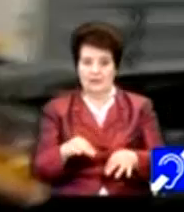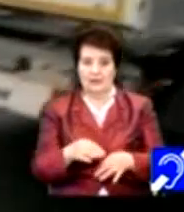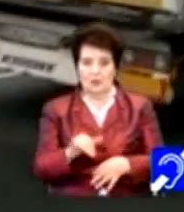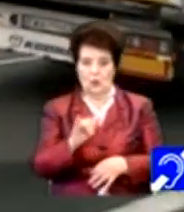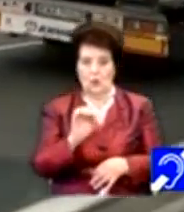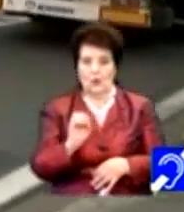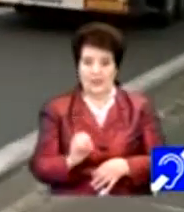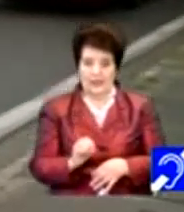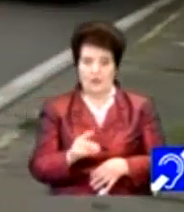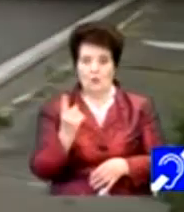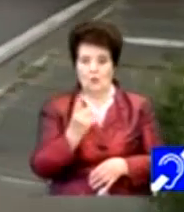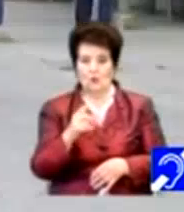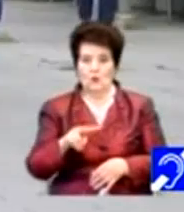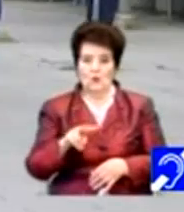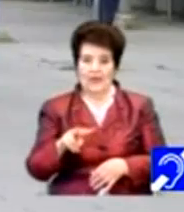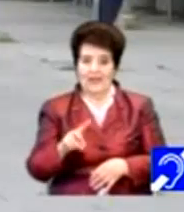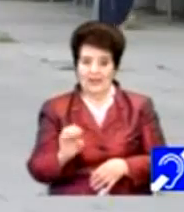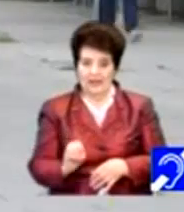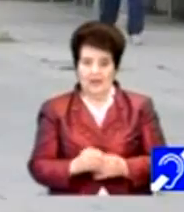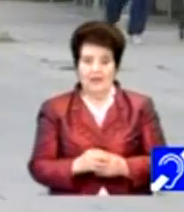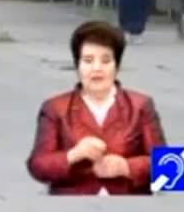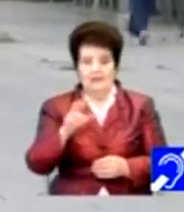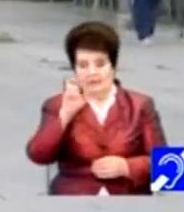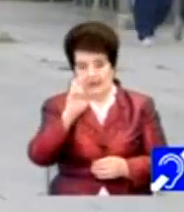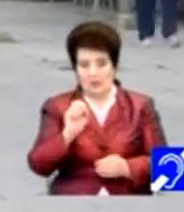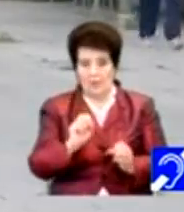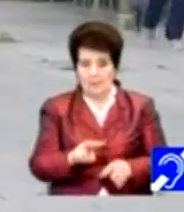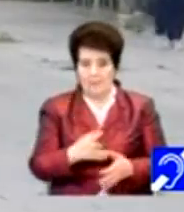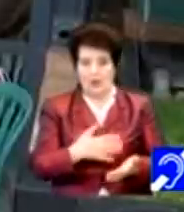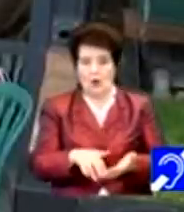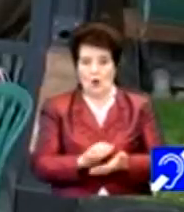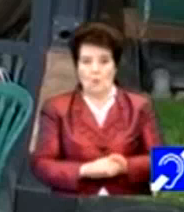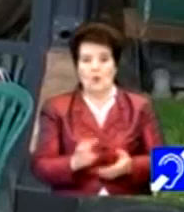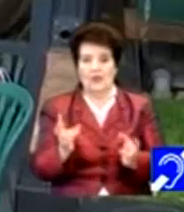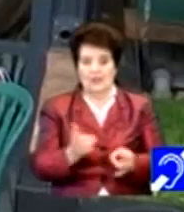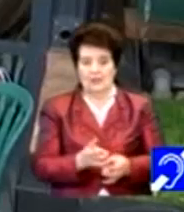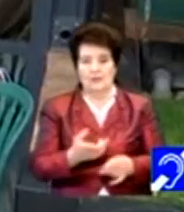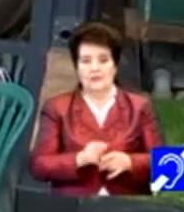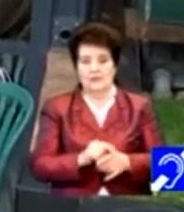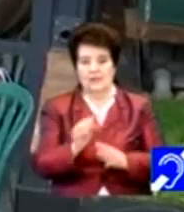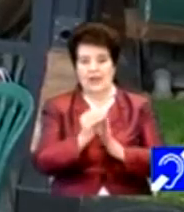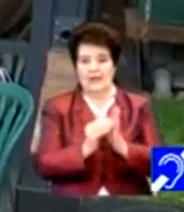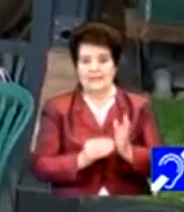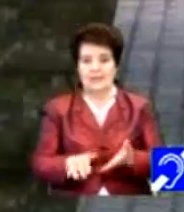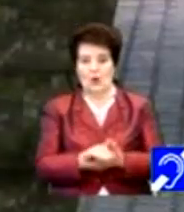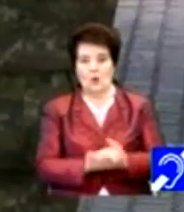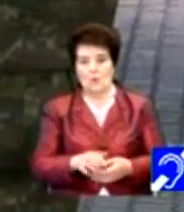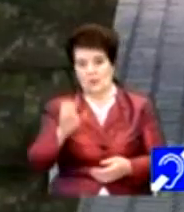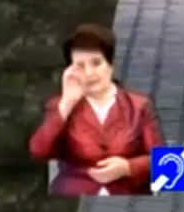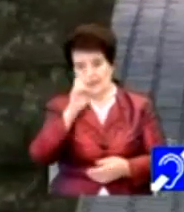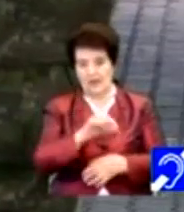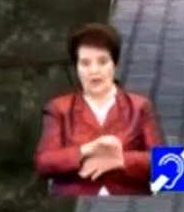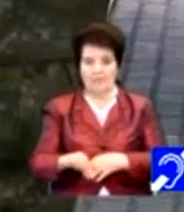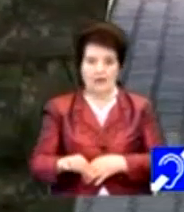spațiul UE începând cu 1 iulie. Înainte de asta, statele membre ale blocului comunitar ar trebui să convină asupra unei liste comune a țărilor din afara